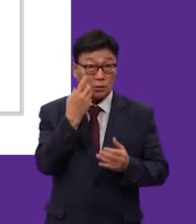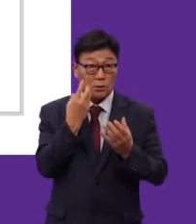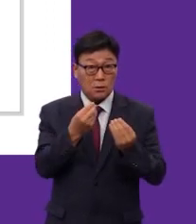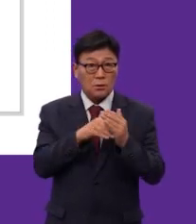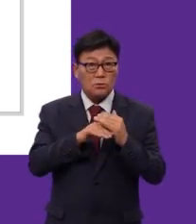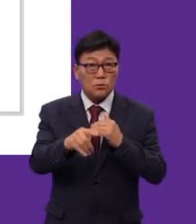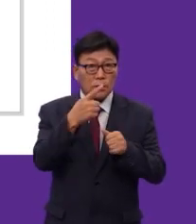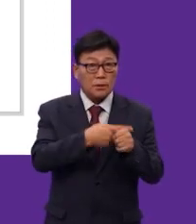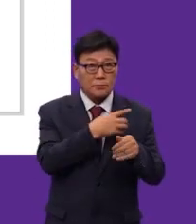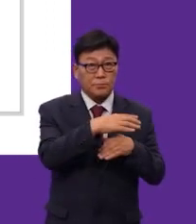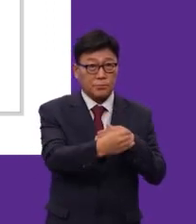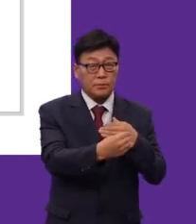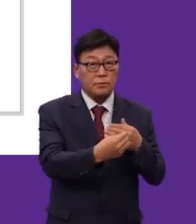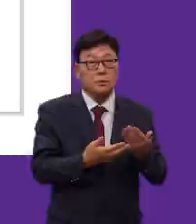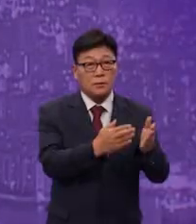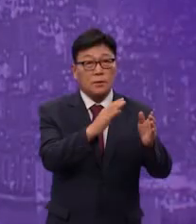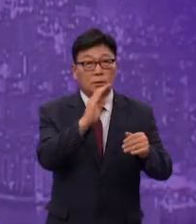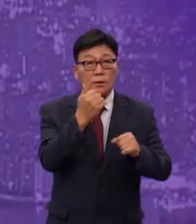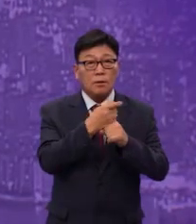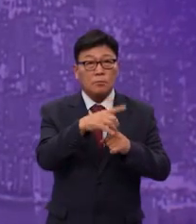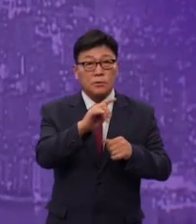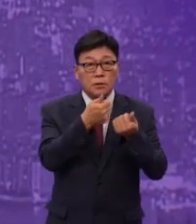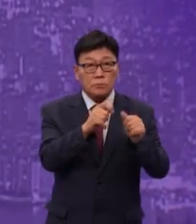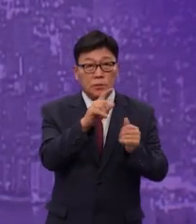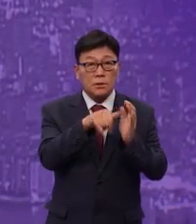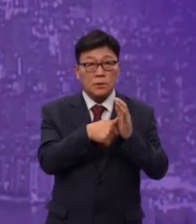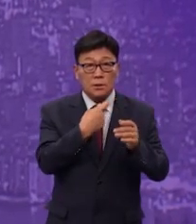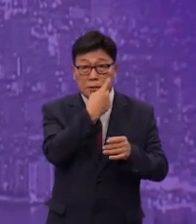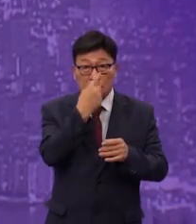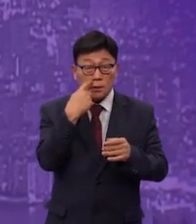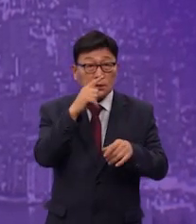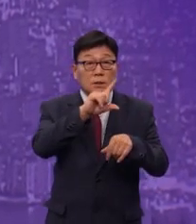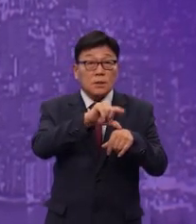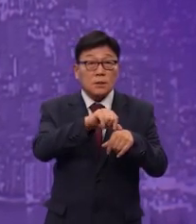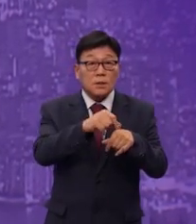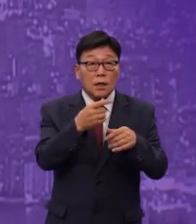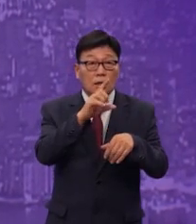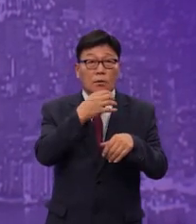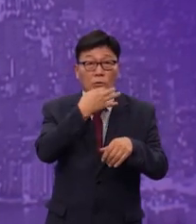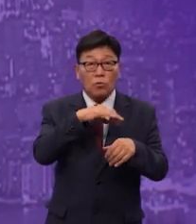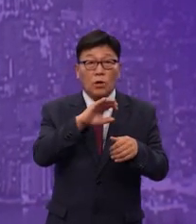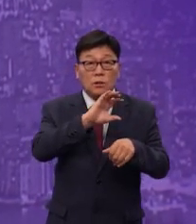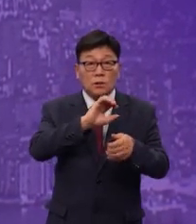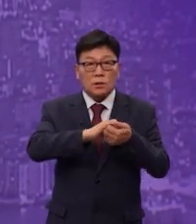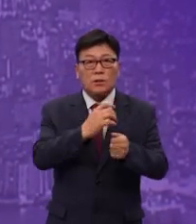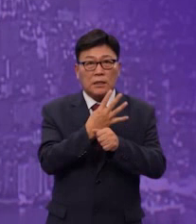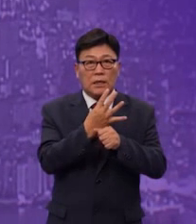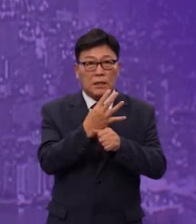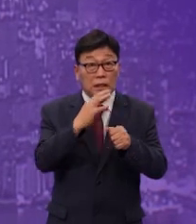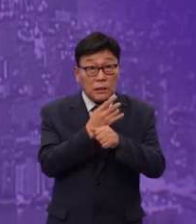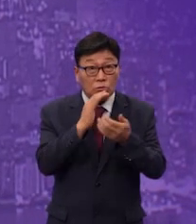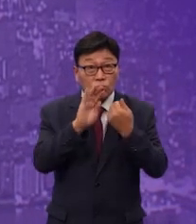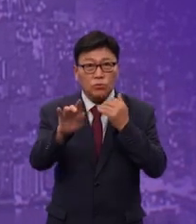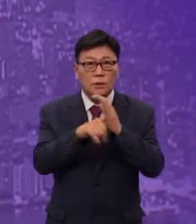후 하이패스를 이용하시게 됩니다. 지문 인식기 내 지문 인증 시 유효기간은 총 4시간입니다. 그렇기 때문에